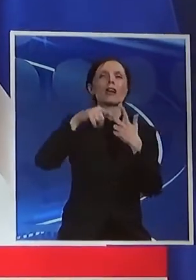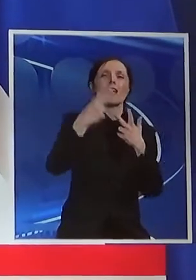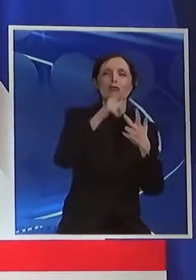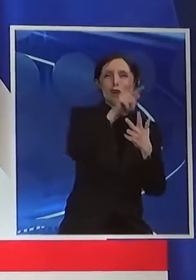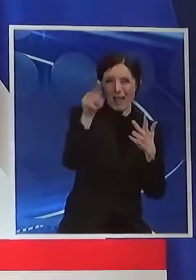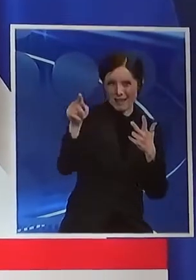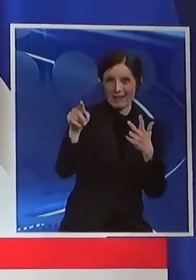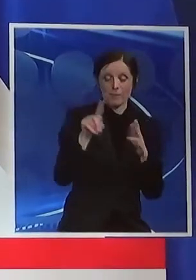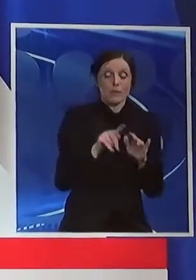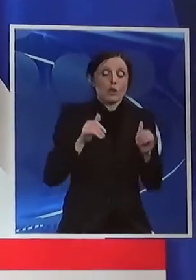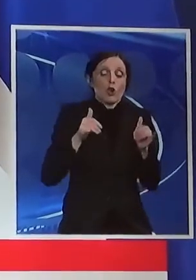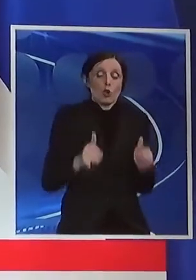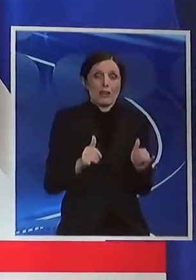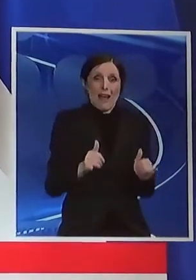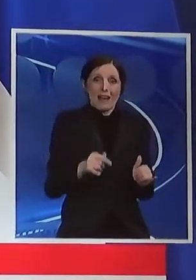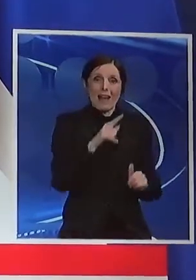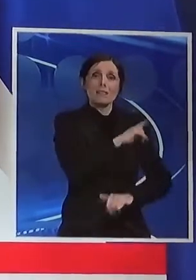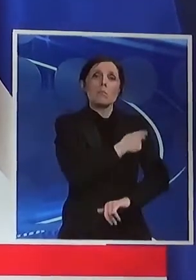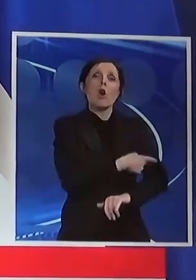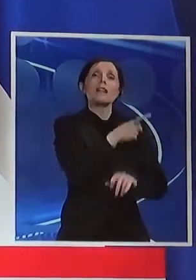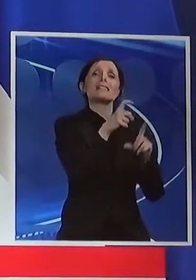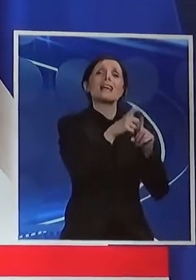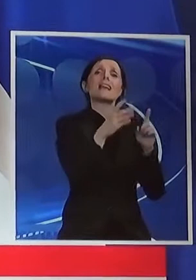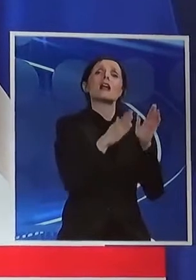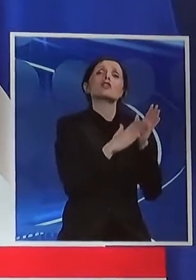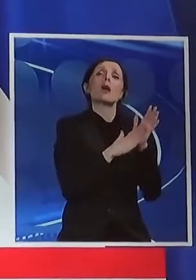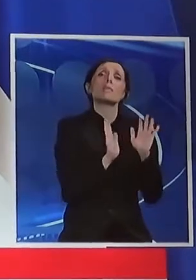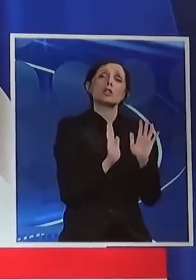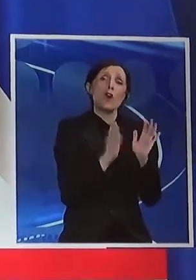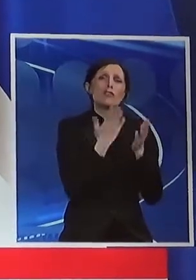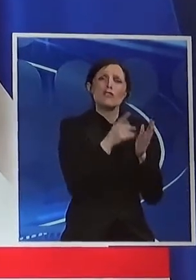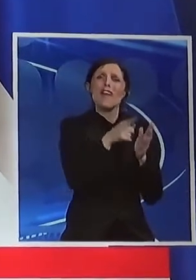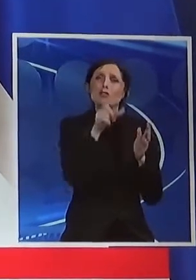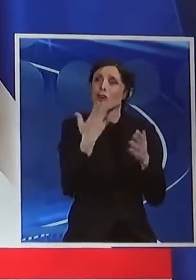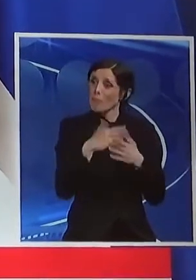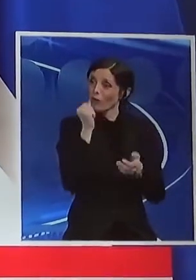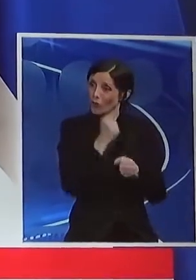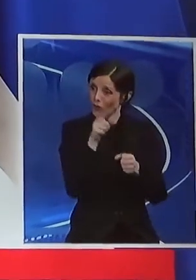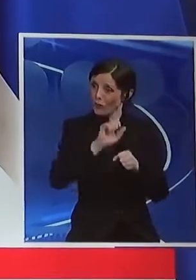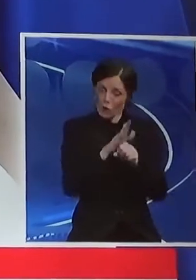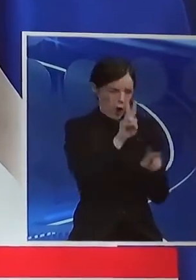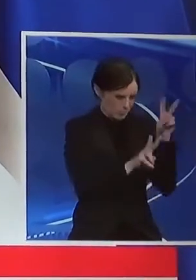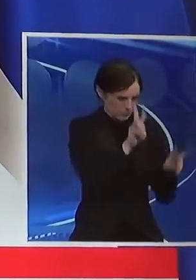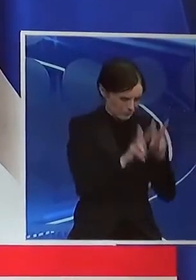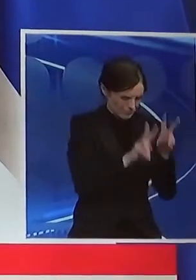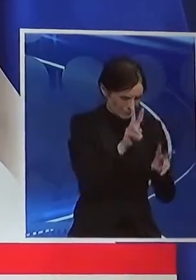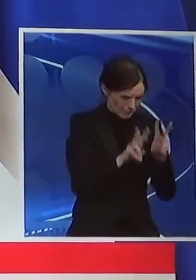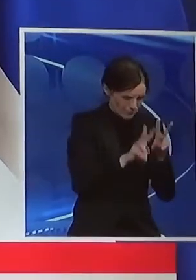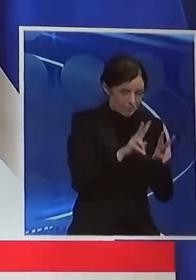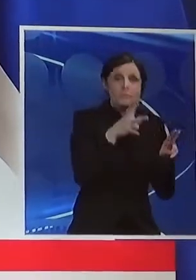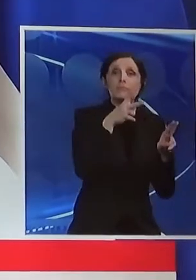u bolnici dr. Dragiša Mišović sa bolničkog lečenja je ukupno otpuštena 101